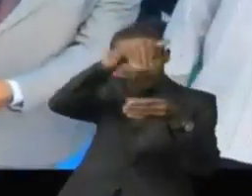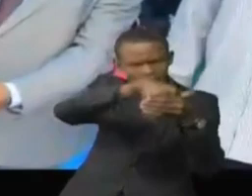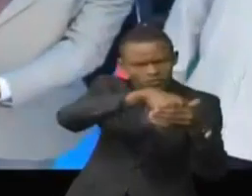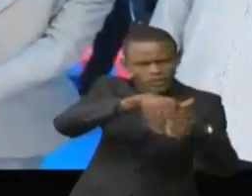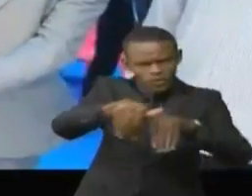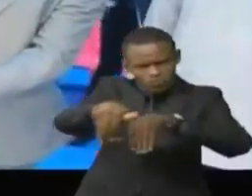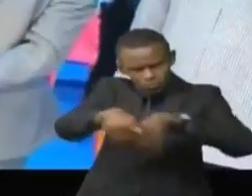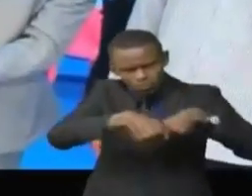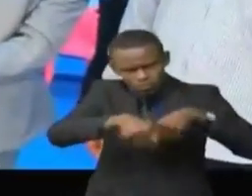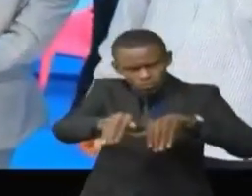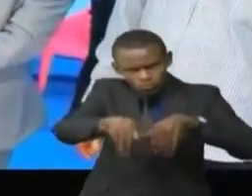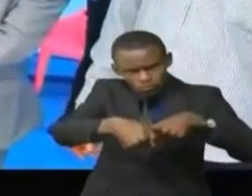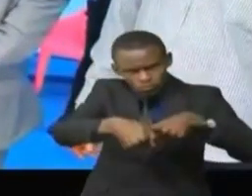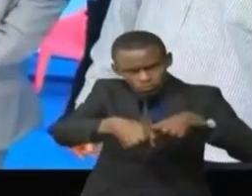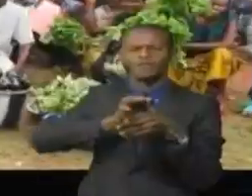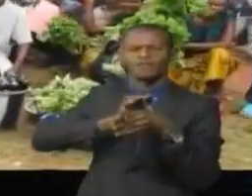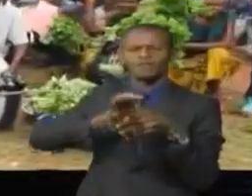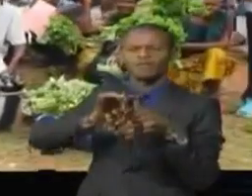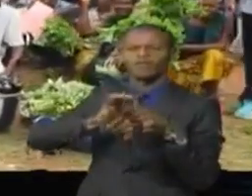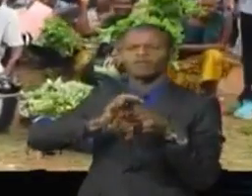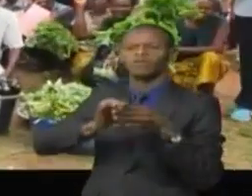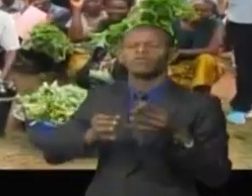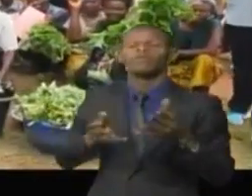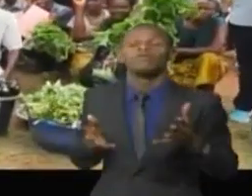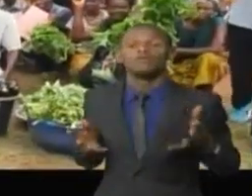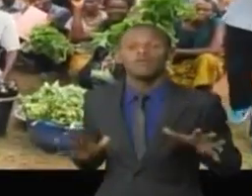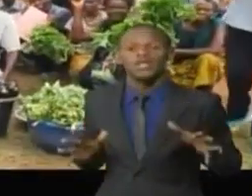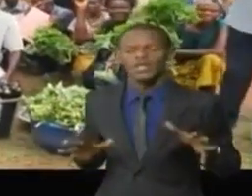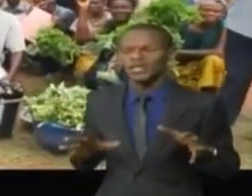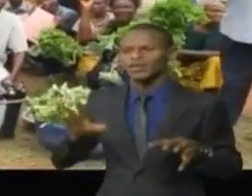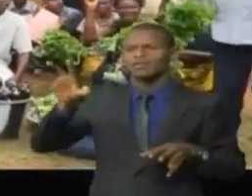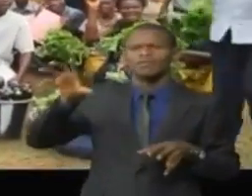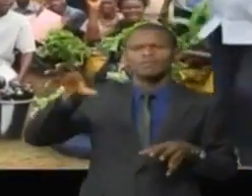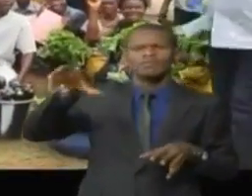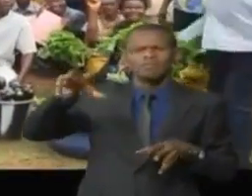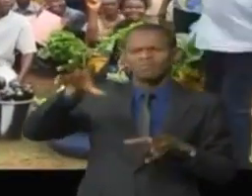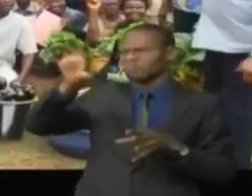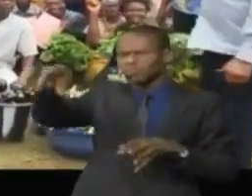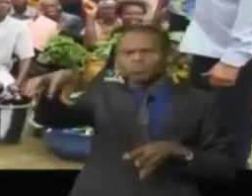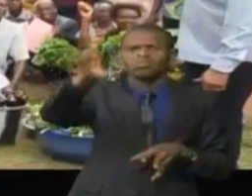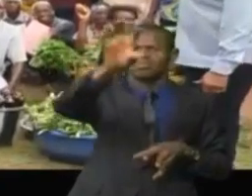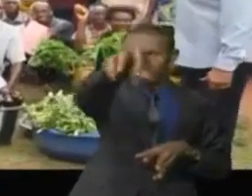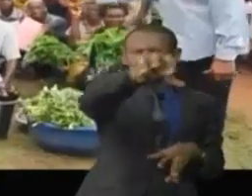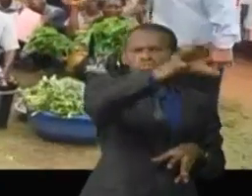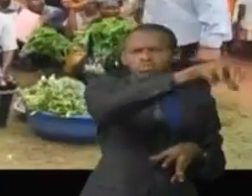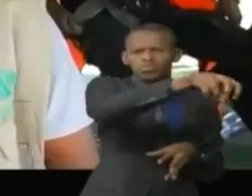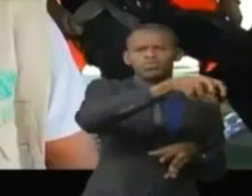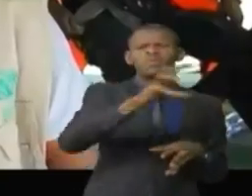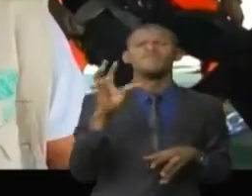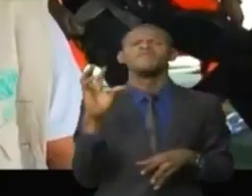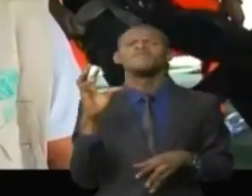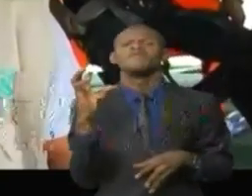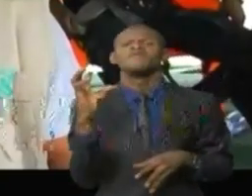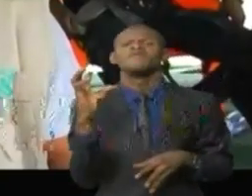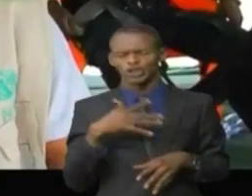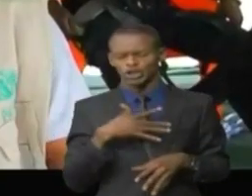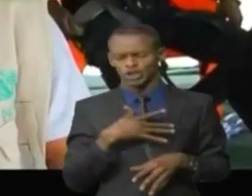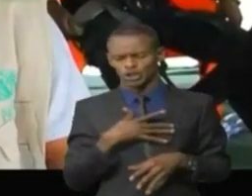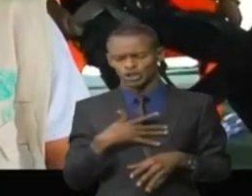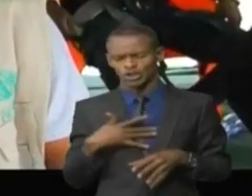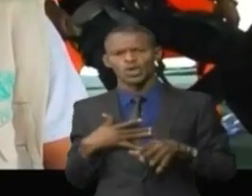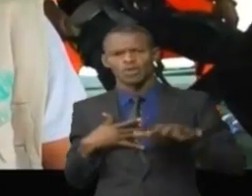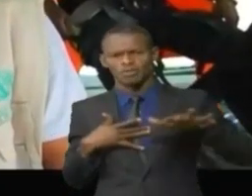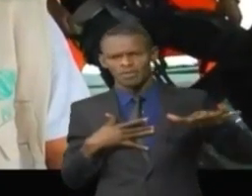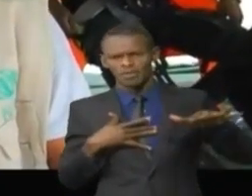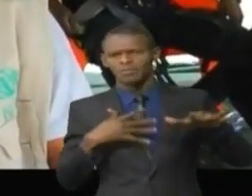partenaire USAID à Mungamba, Mukwajanga et Chibemba dans le cadre du projet Bureka. Maurice Polo, chef